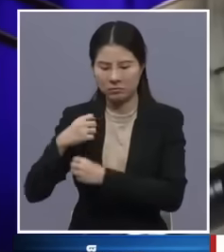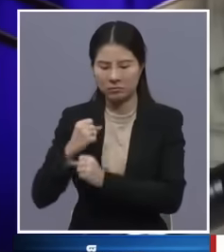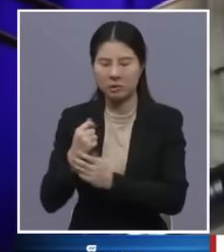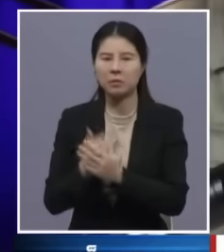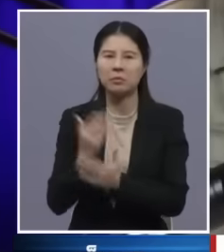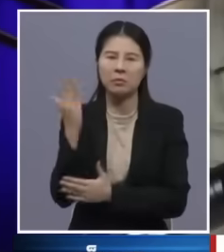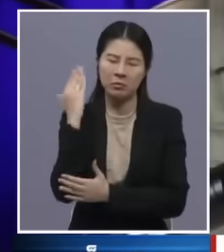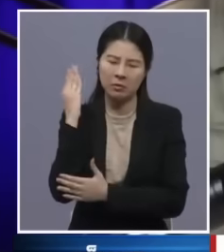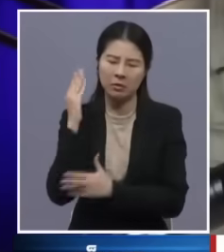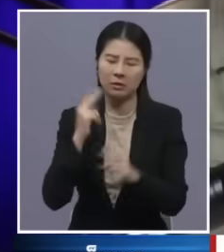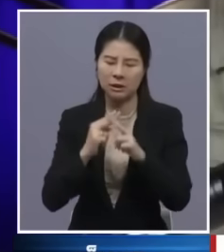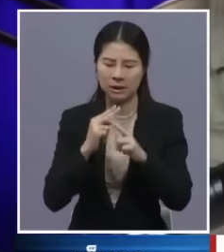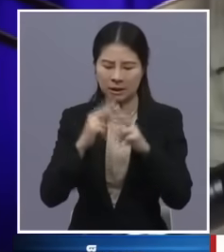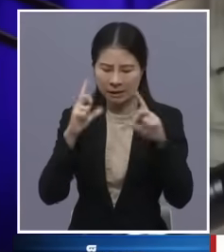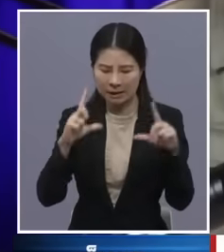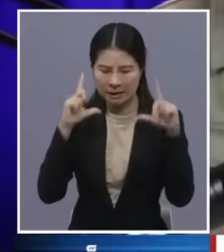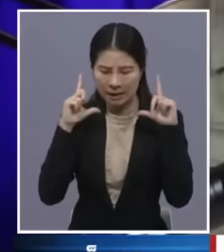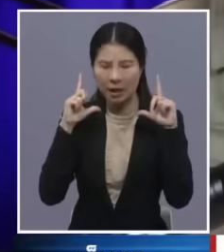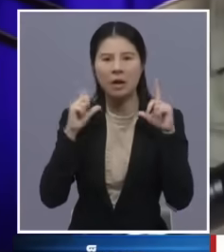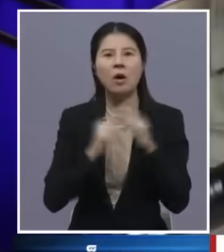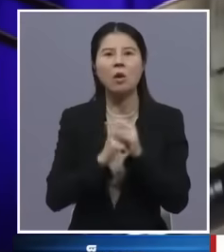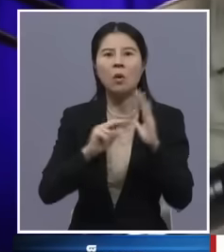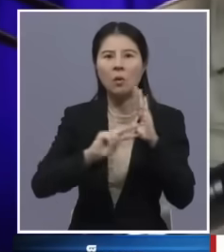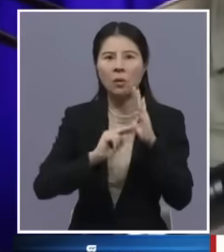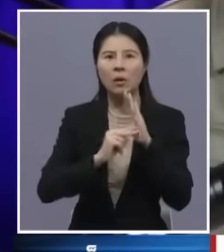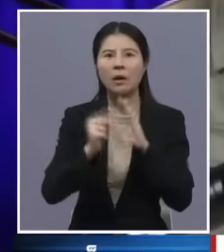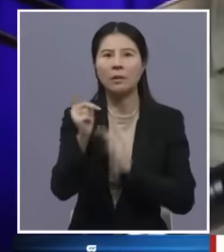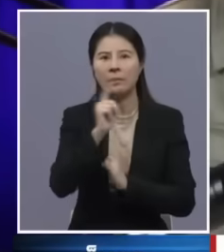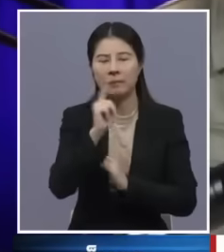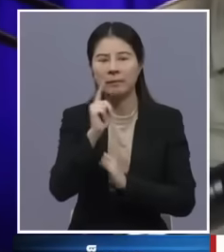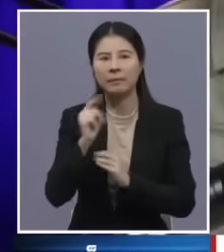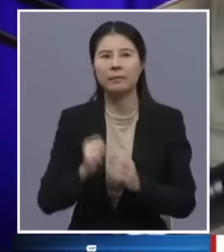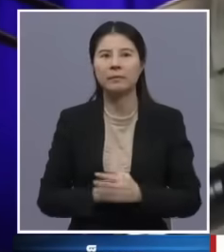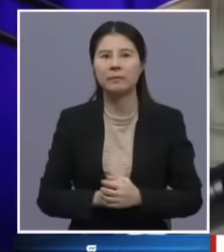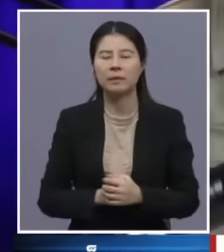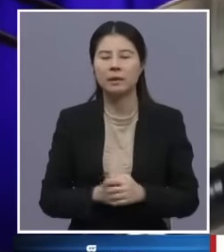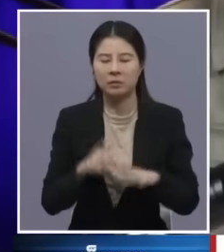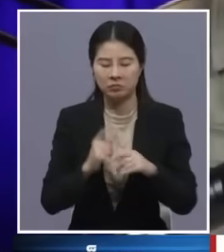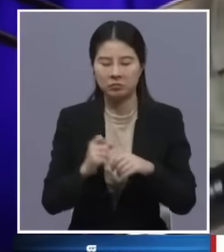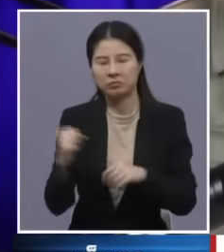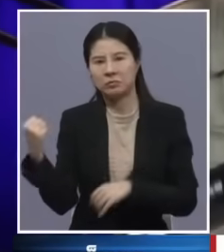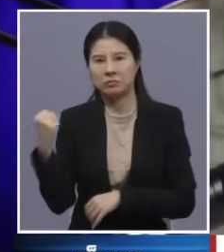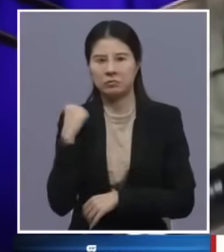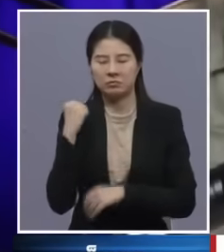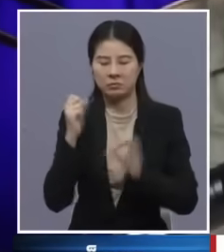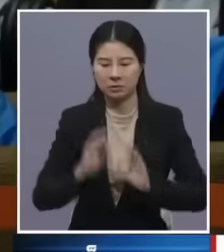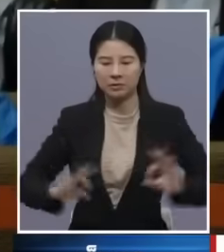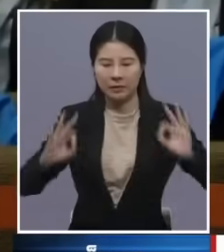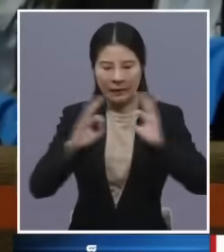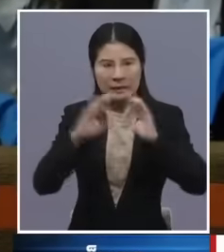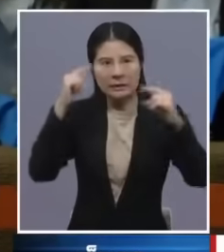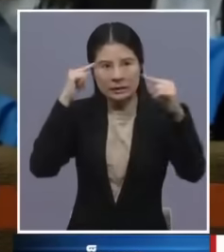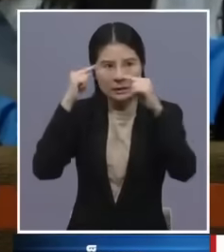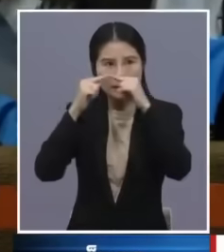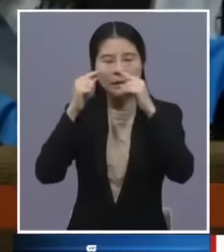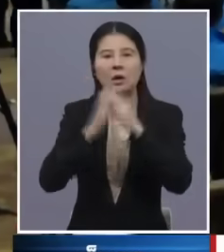ได้พรรคประชาธิปัตย์คนเดิมหมายถึงอะไรคุณวัฒนยาขยายความว่าต้องกลับไปยึดมั่นในอุดมการณ์หลักซึ่งประชาธิปัตย์เข